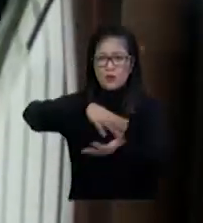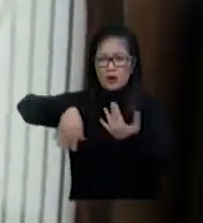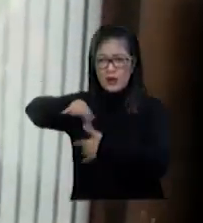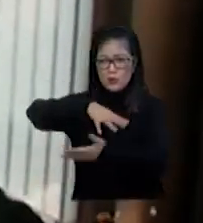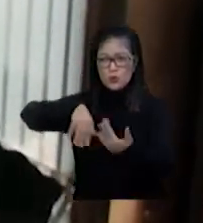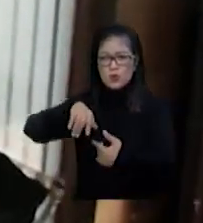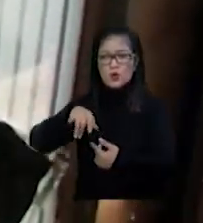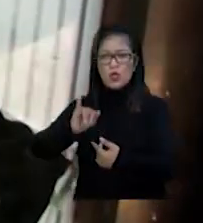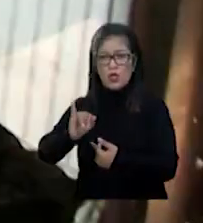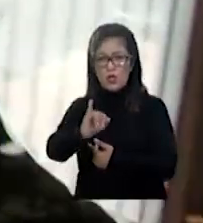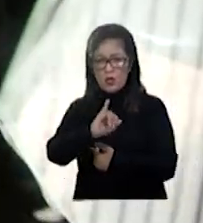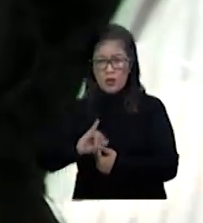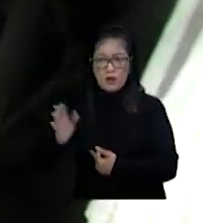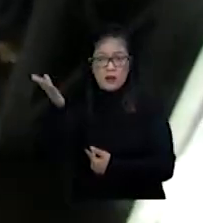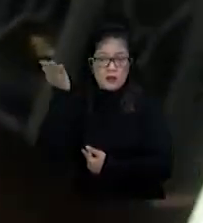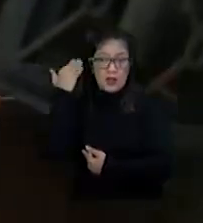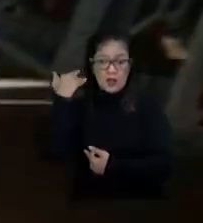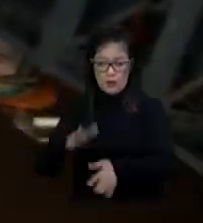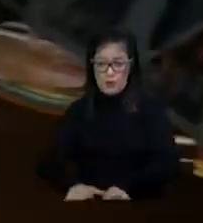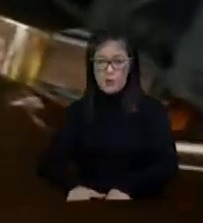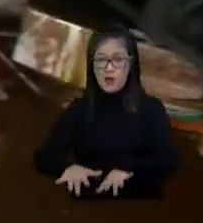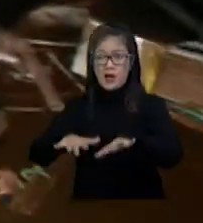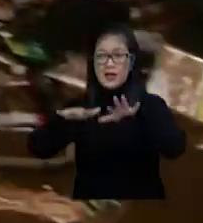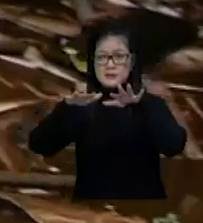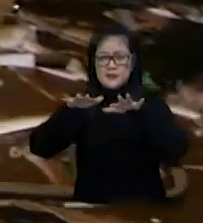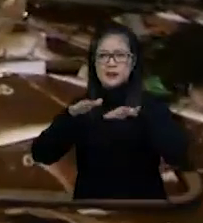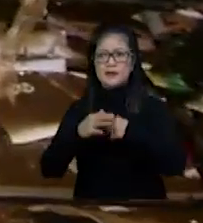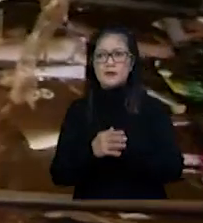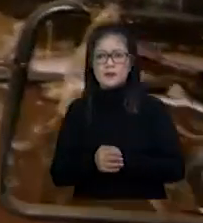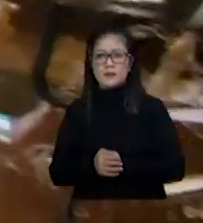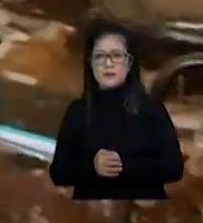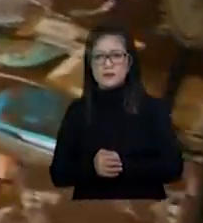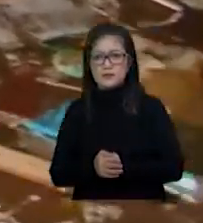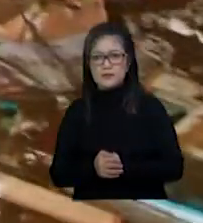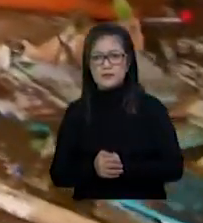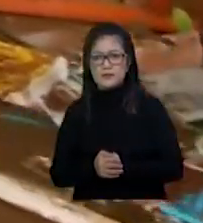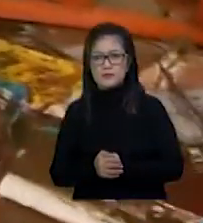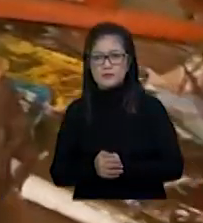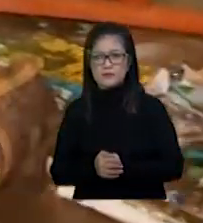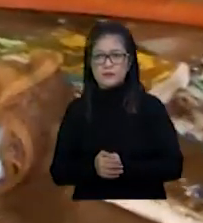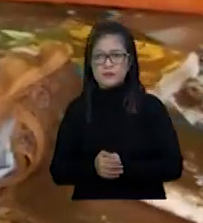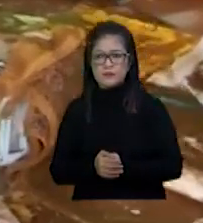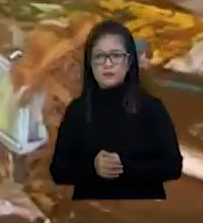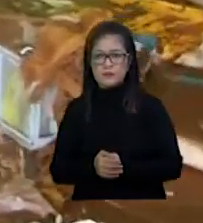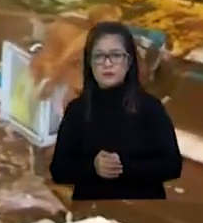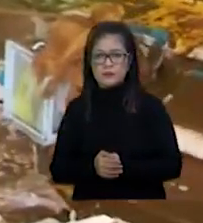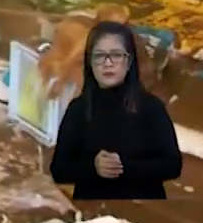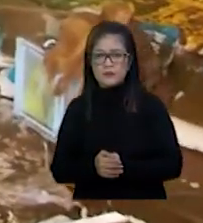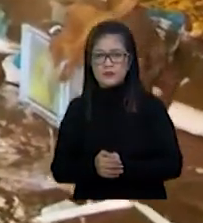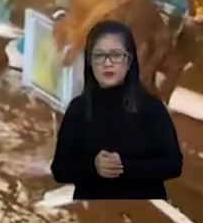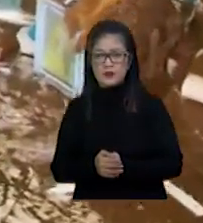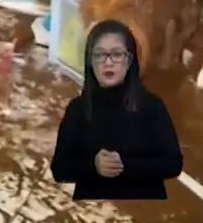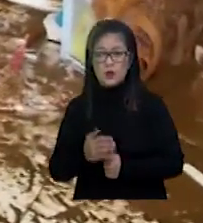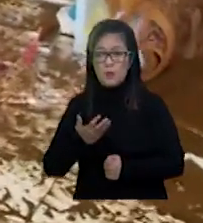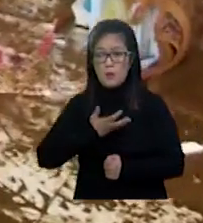porak-poranda usai diterjang banjir pada hari kemarin. Dan nampaknya kami juga kesulitan untuk bisa masuk lantaran